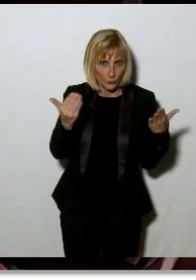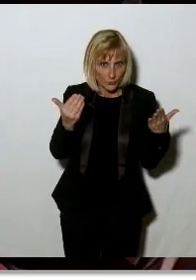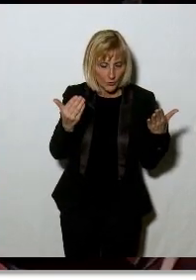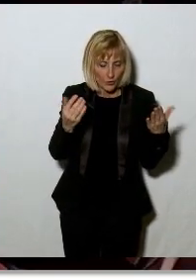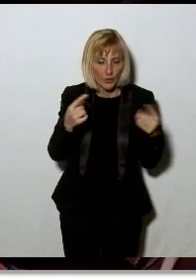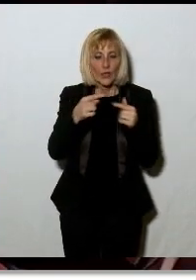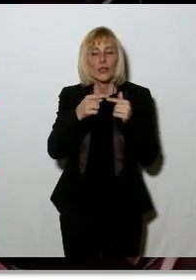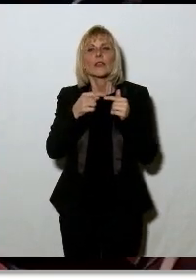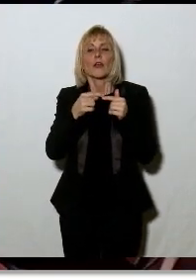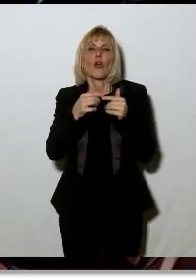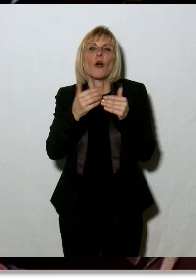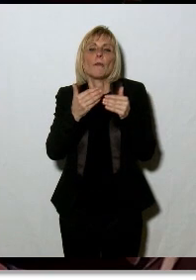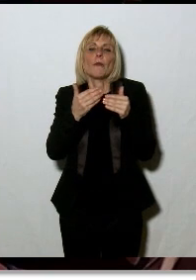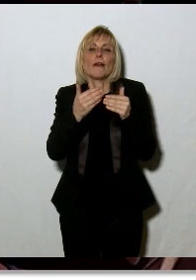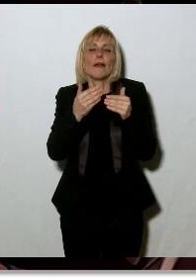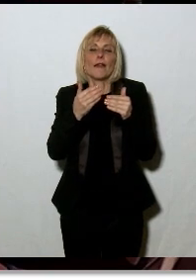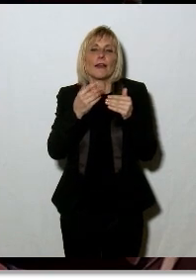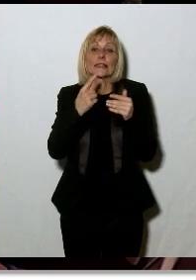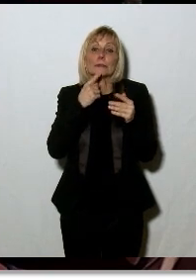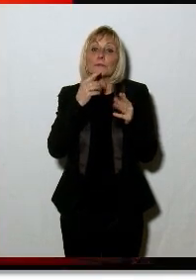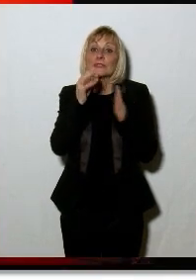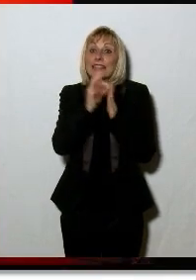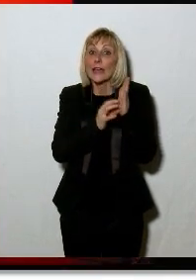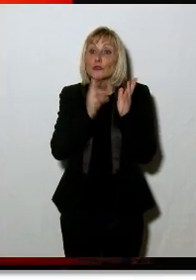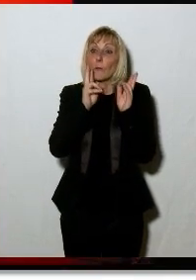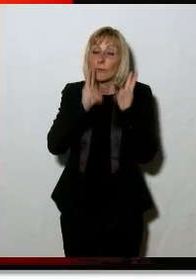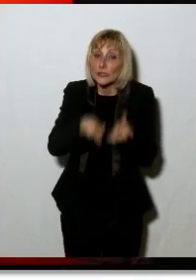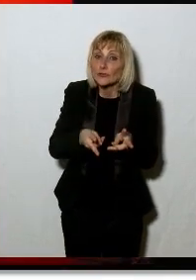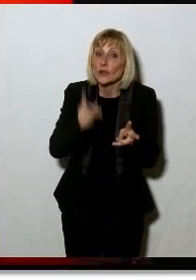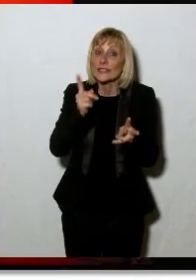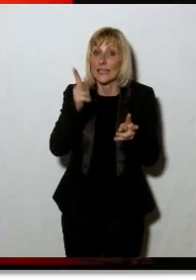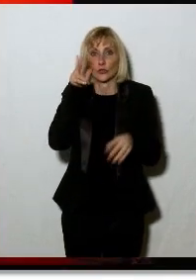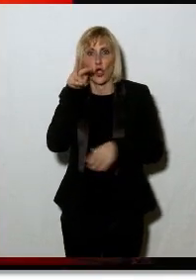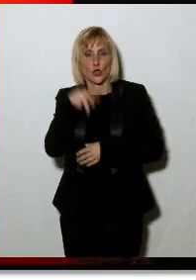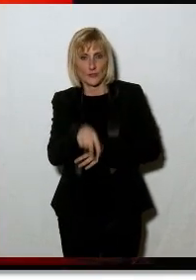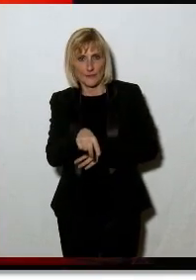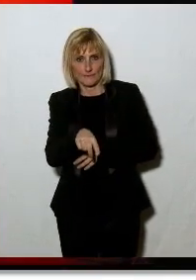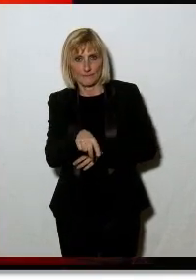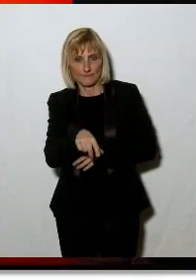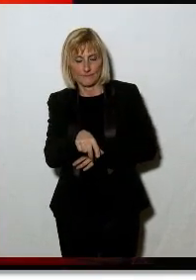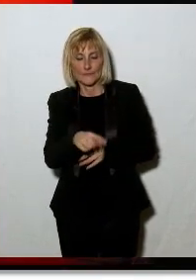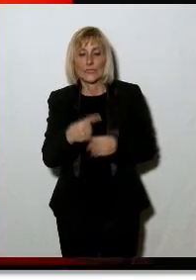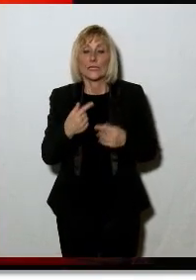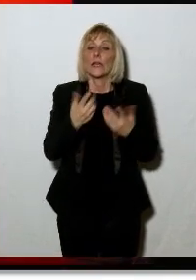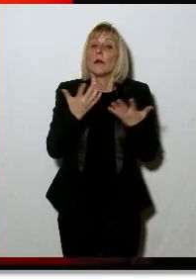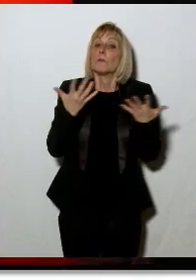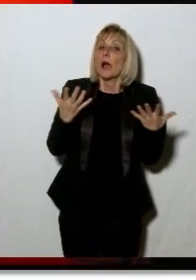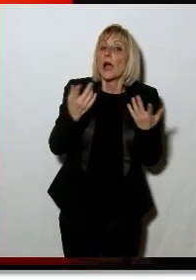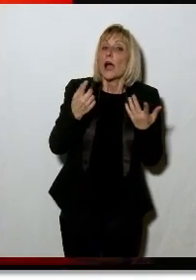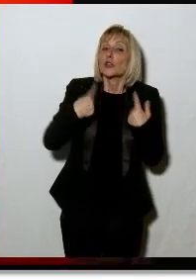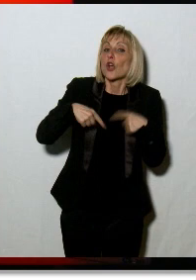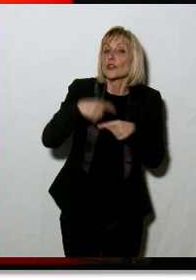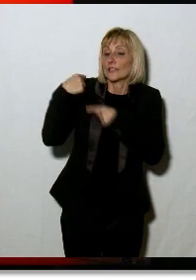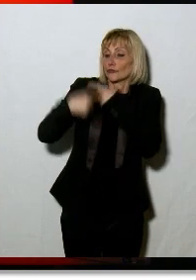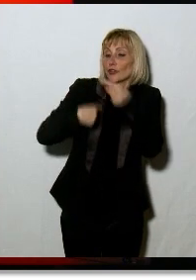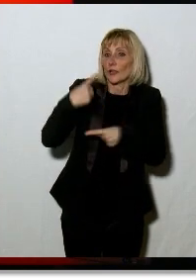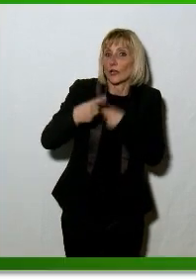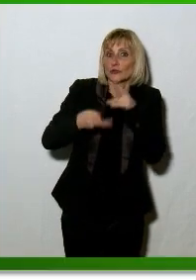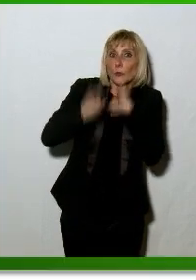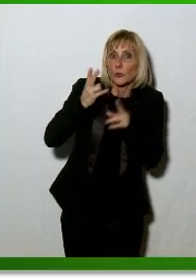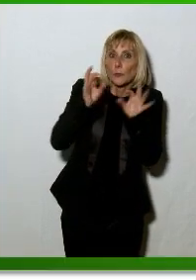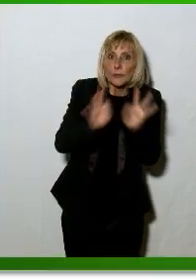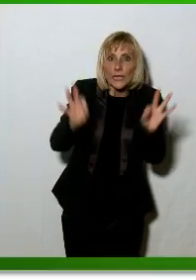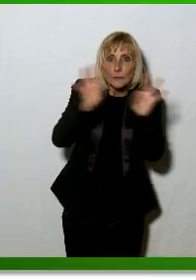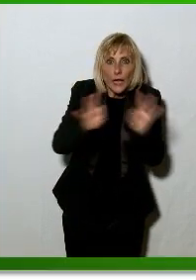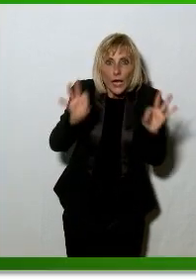over 36 dato ancora peggiore se si parla di giovani donne Eppure la nostra generazione È quella più preparata